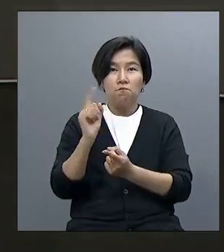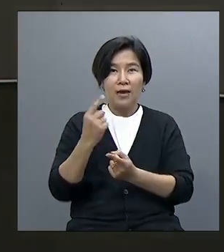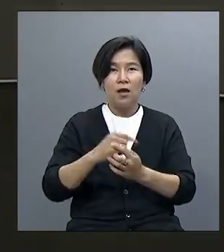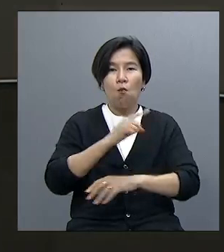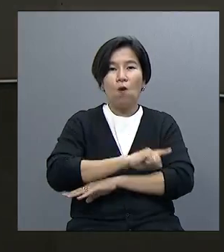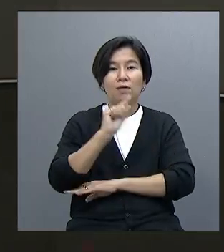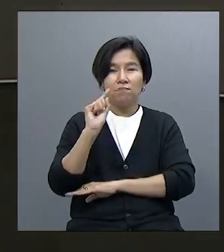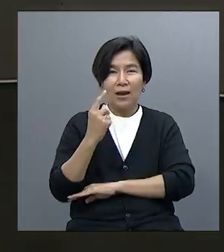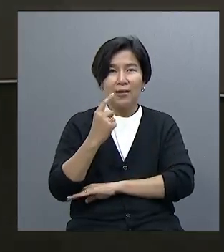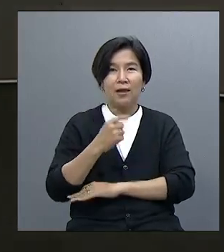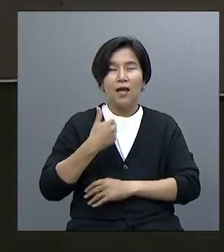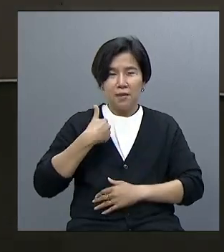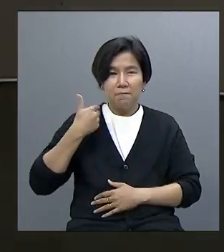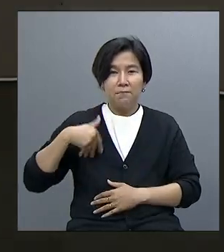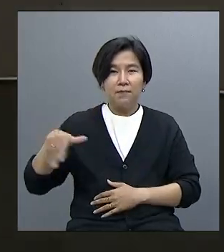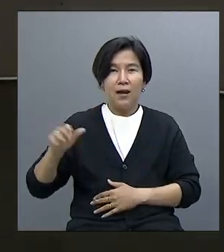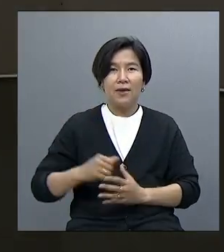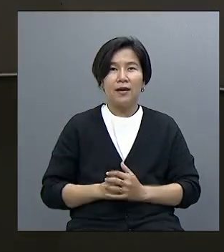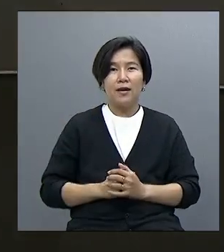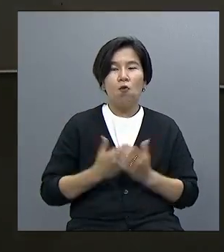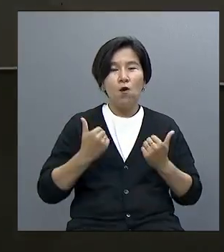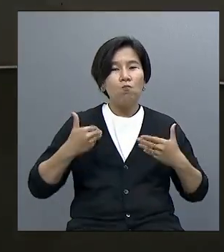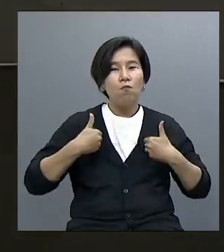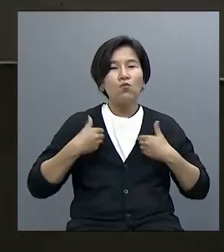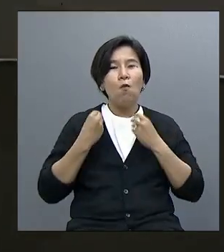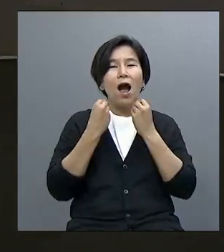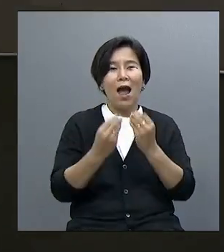การวันใหม่ไวตี้เราลากันไปก่อนครับขอเป็นวันที่ดีและมีความสุ